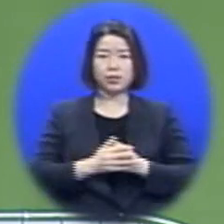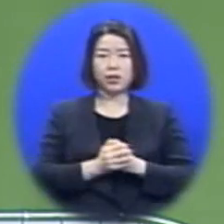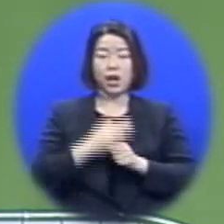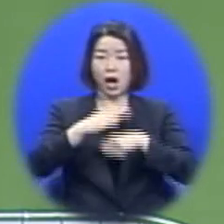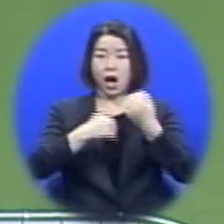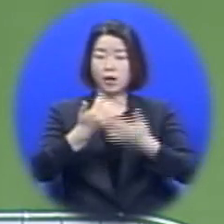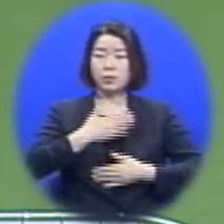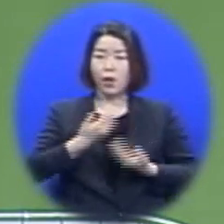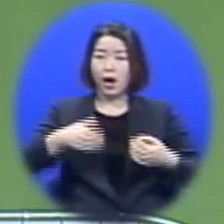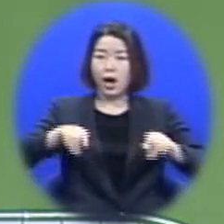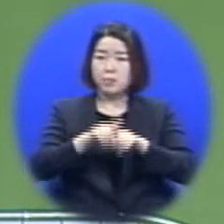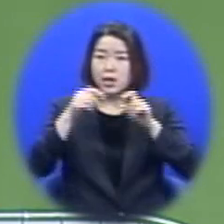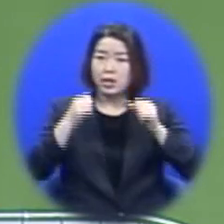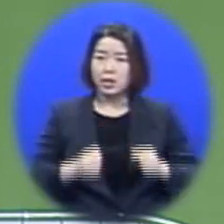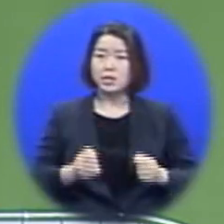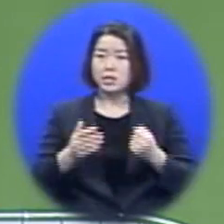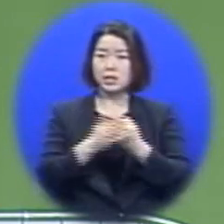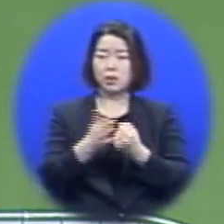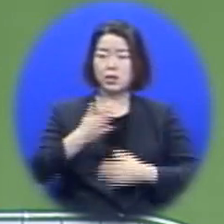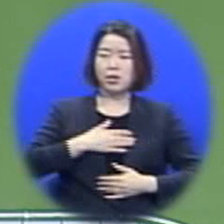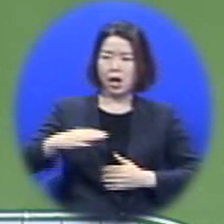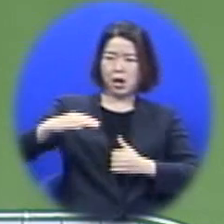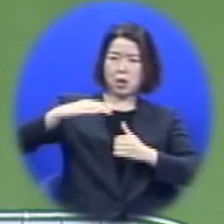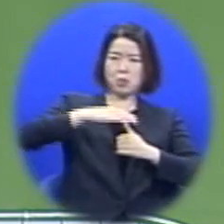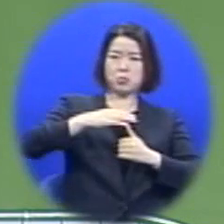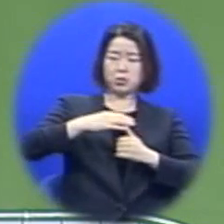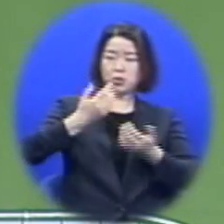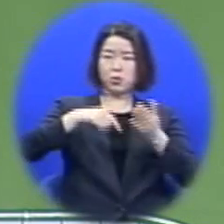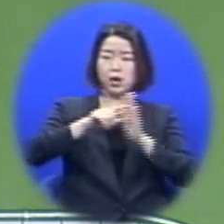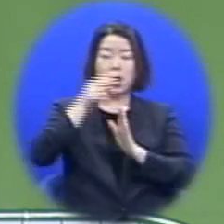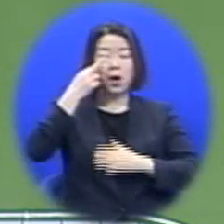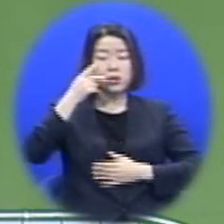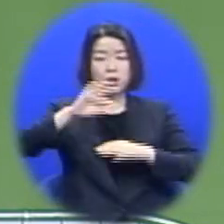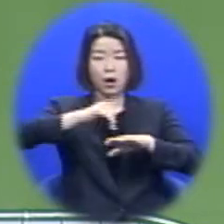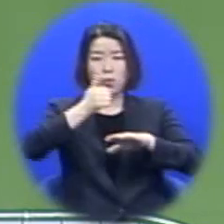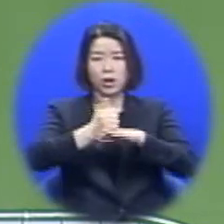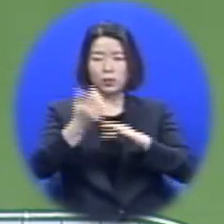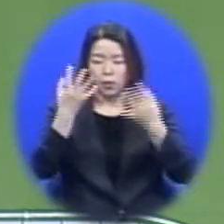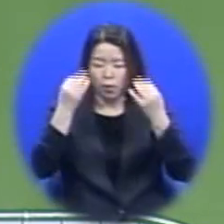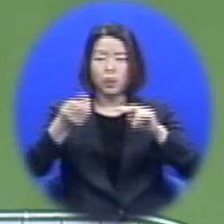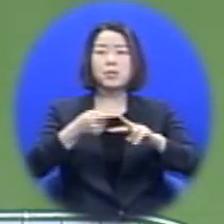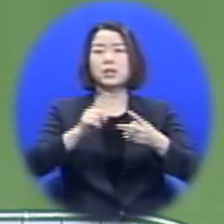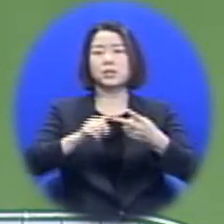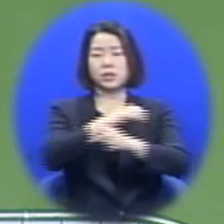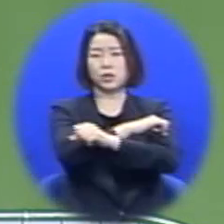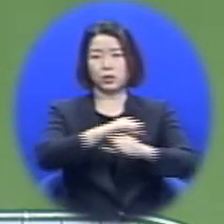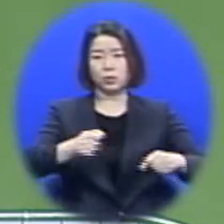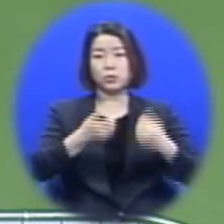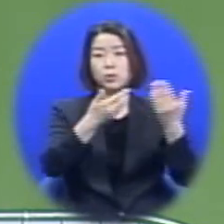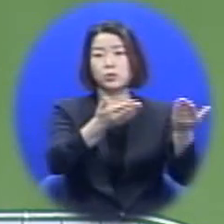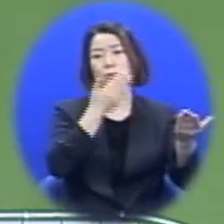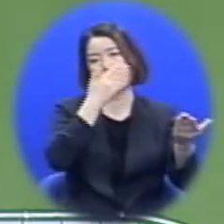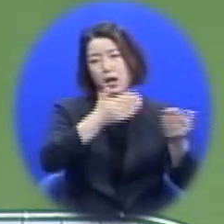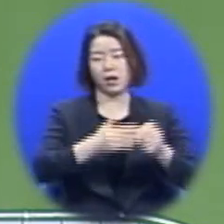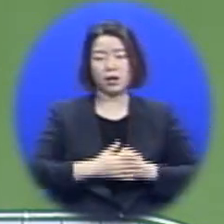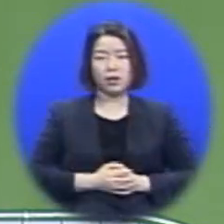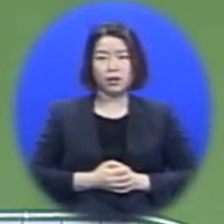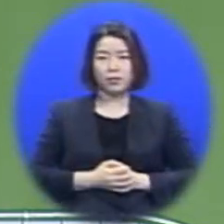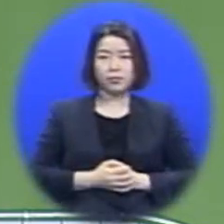하나님이 나와 함께 계시니까 자기를 죽이려고 달려드는 사울 왕도 얼마든지 그 용서해 줄 수 있었어요.